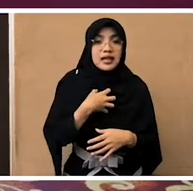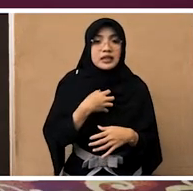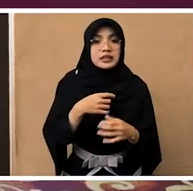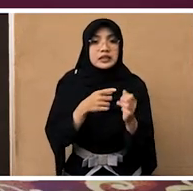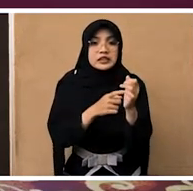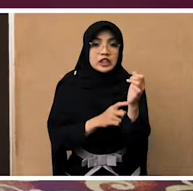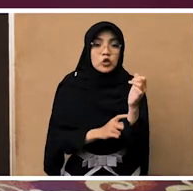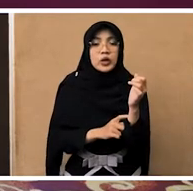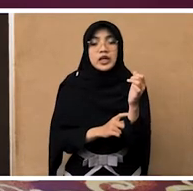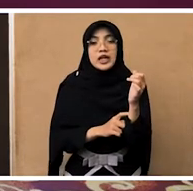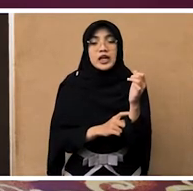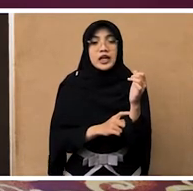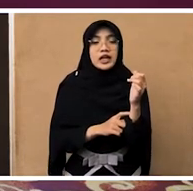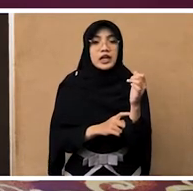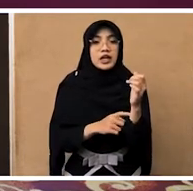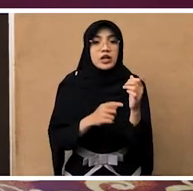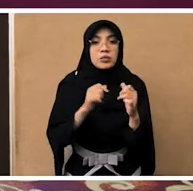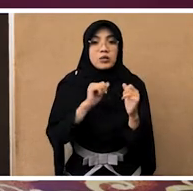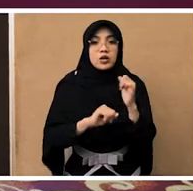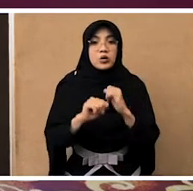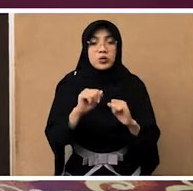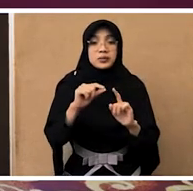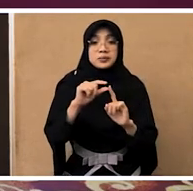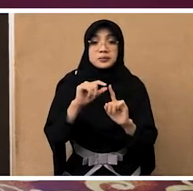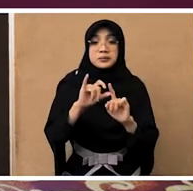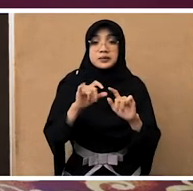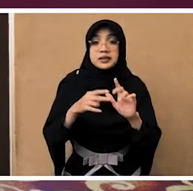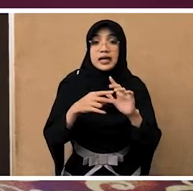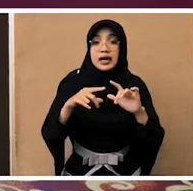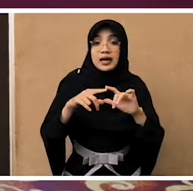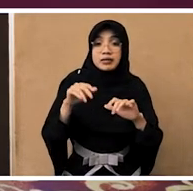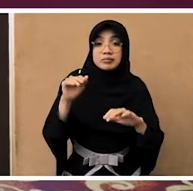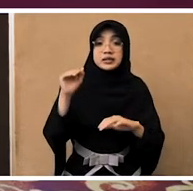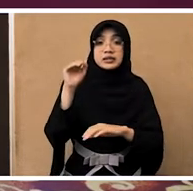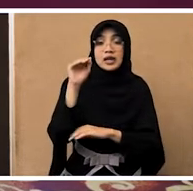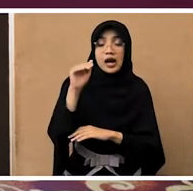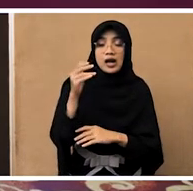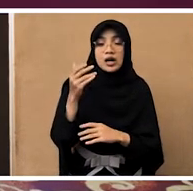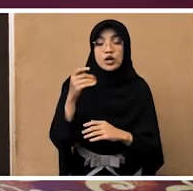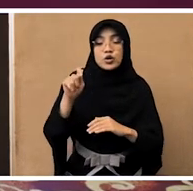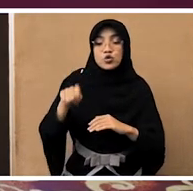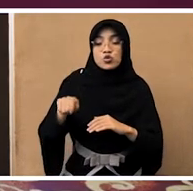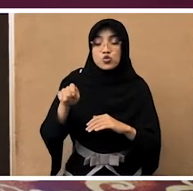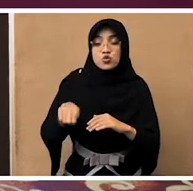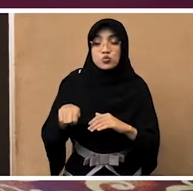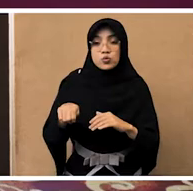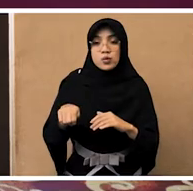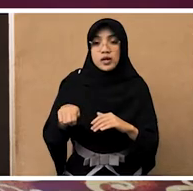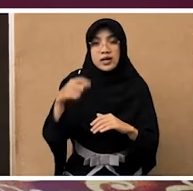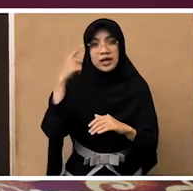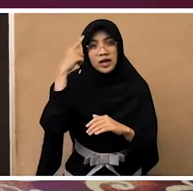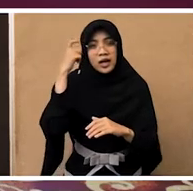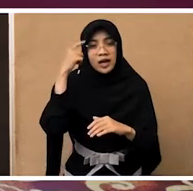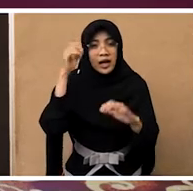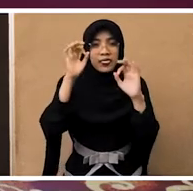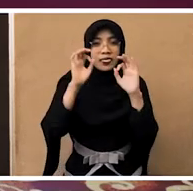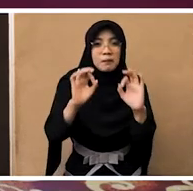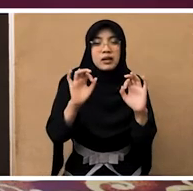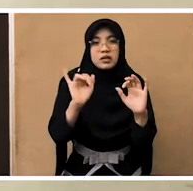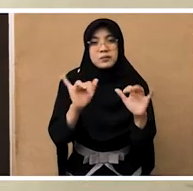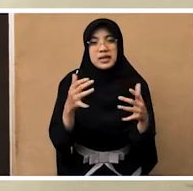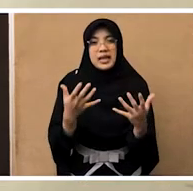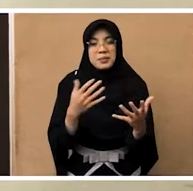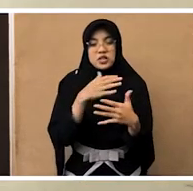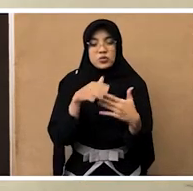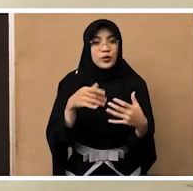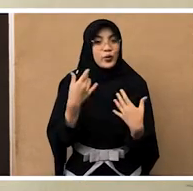sensorik misalkan kalau dia melakukan tindakan pidana lalu hukumannya kira-kira yang tepat itu seperti apa